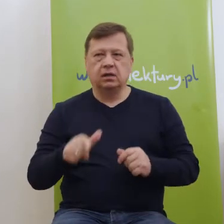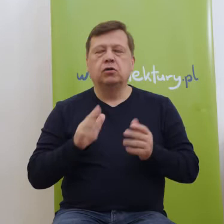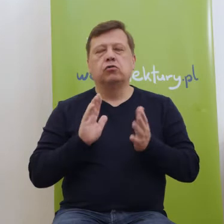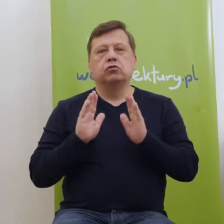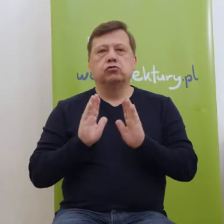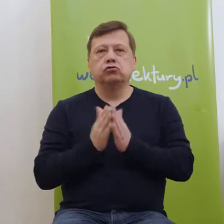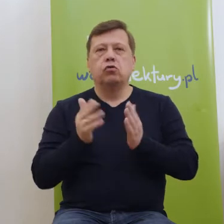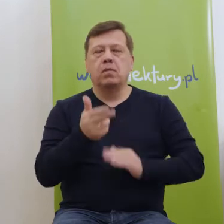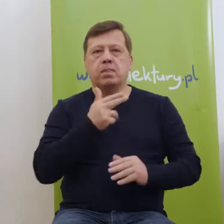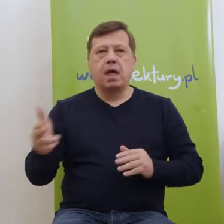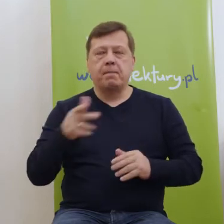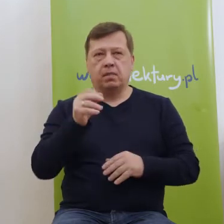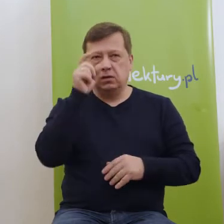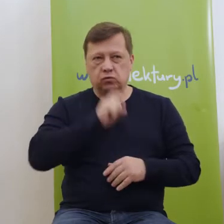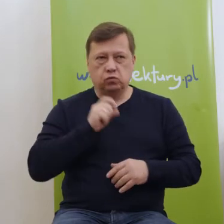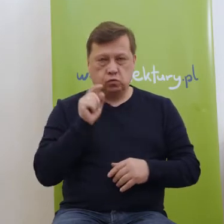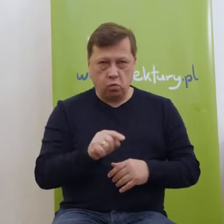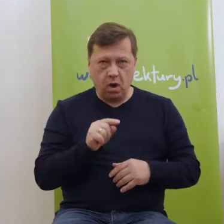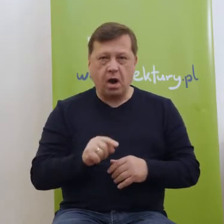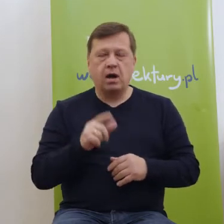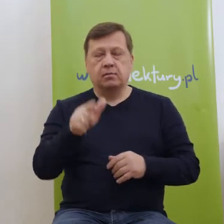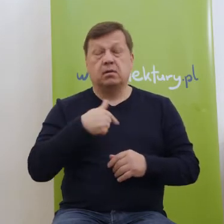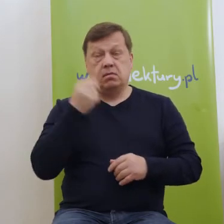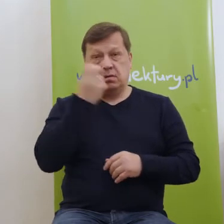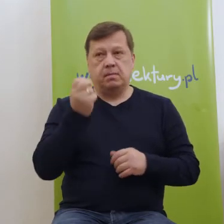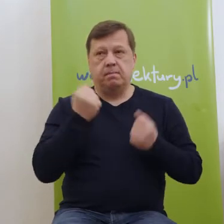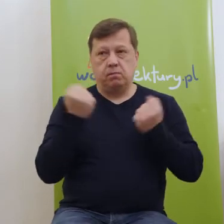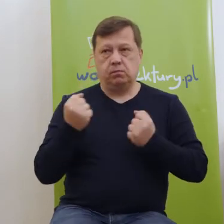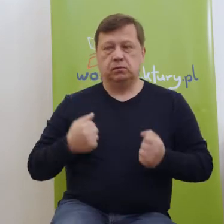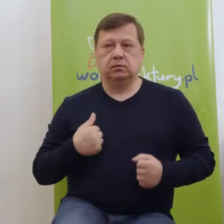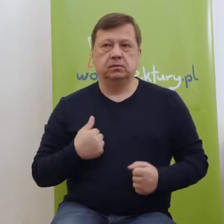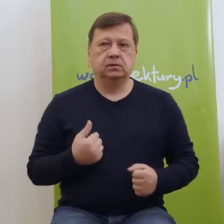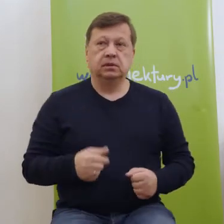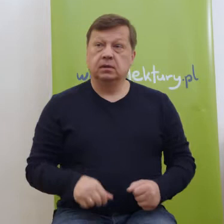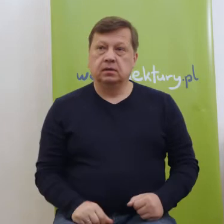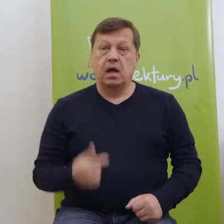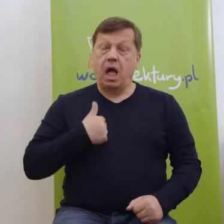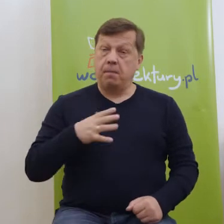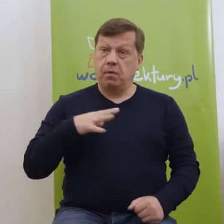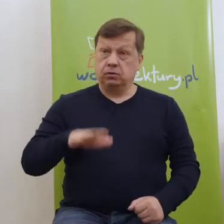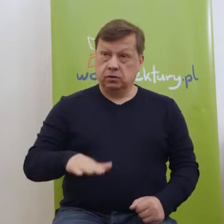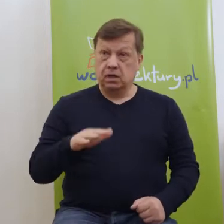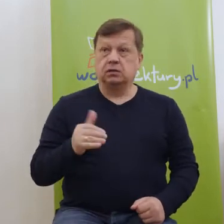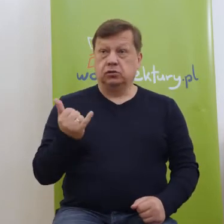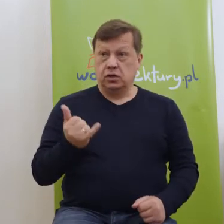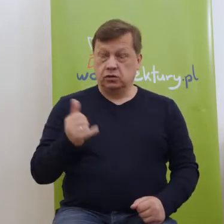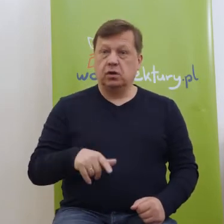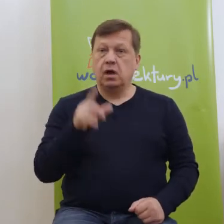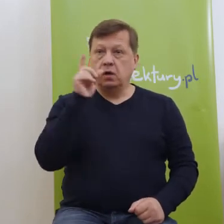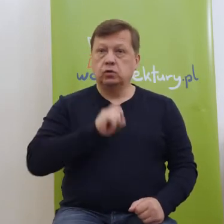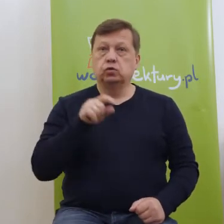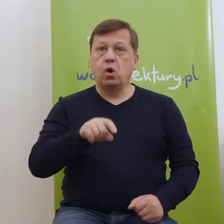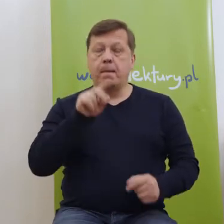w którym tematyka zła interesowała mnie najbardziej. Tego, jak dziecko zło